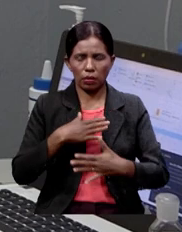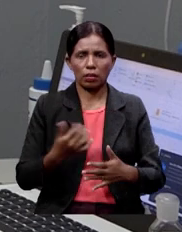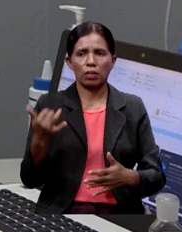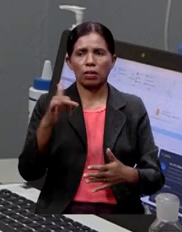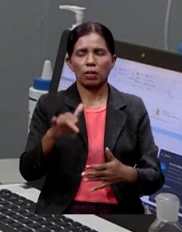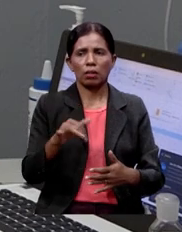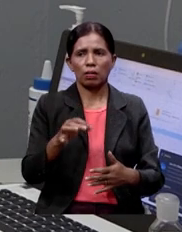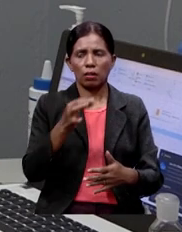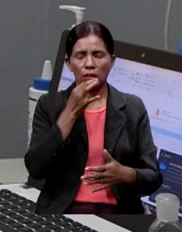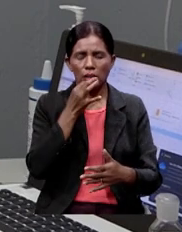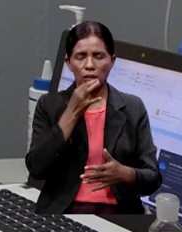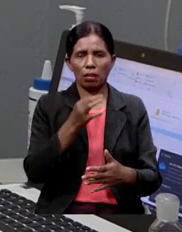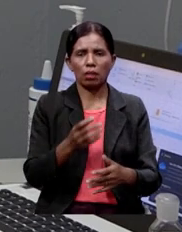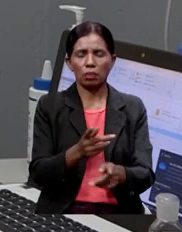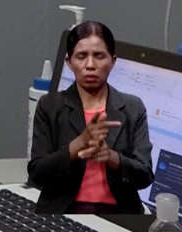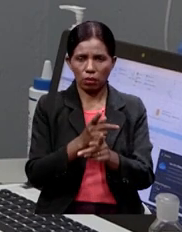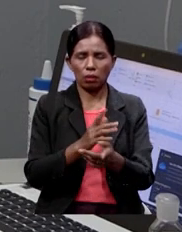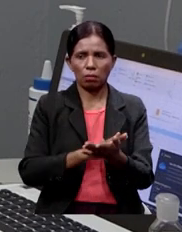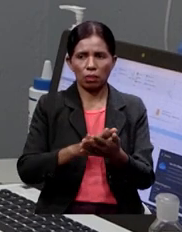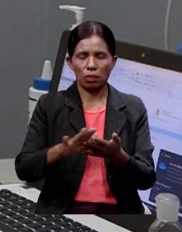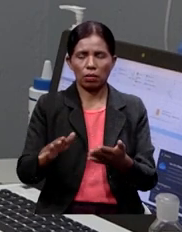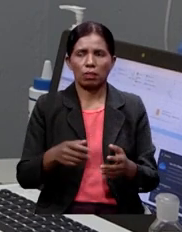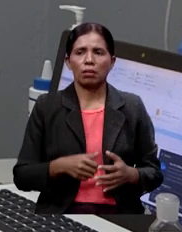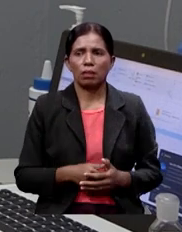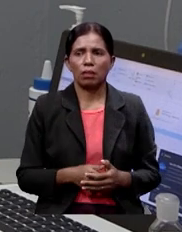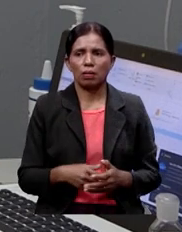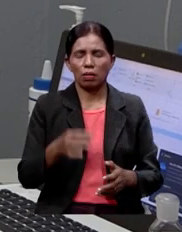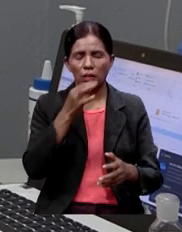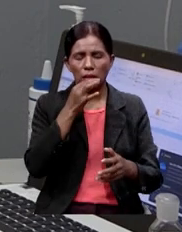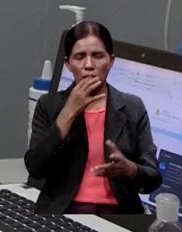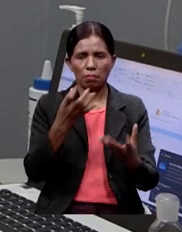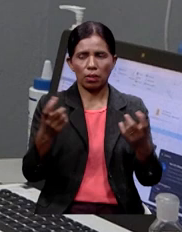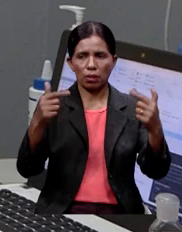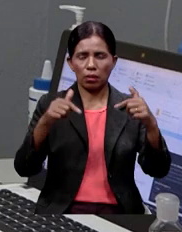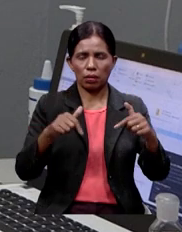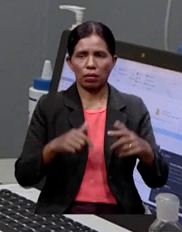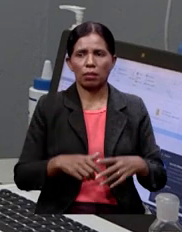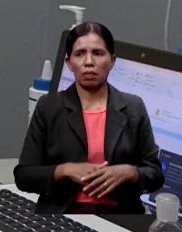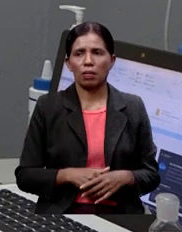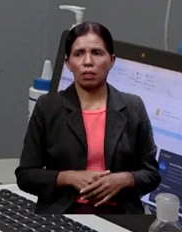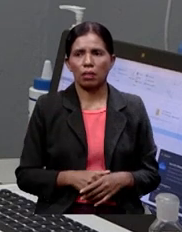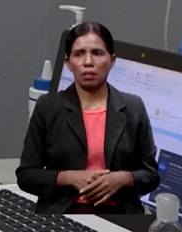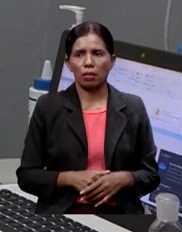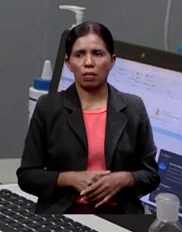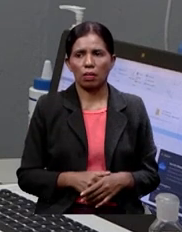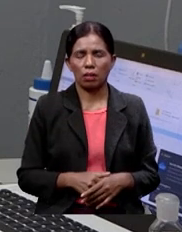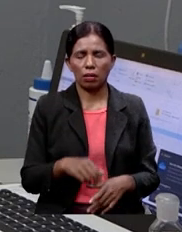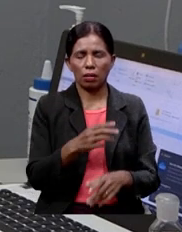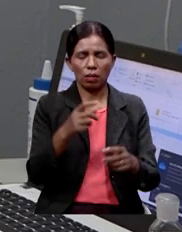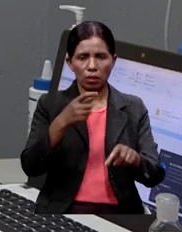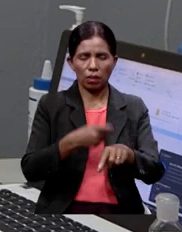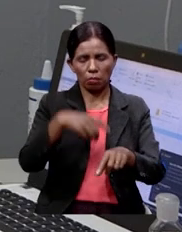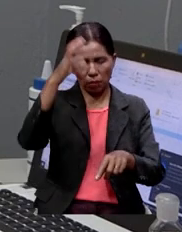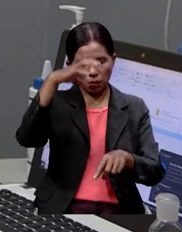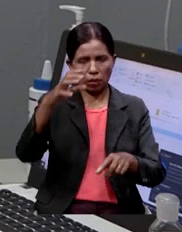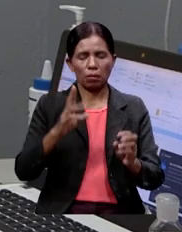kola han te sami hari asal hari ya. Tama karo sang stay sir bar bai. Pues be sera. Orte buda tane.